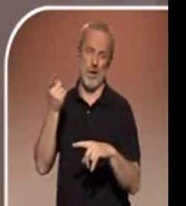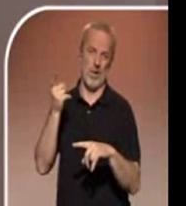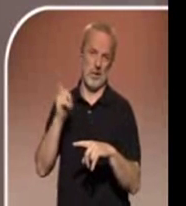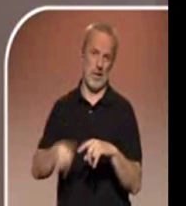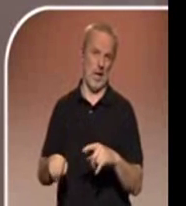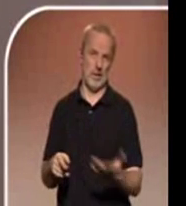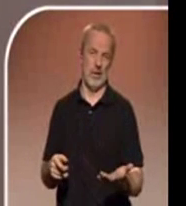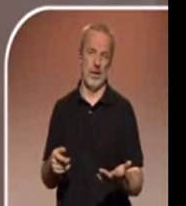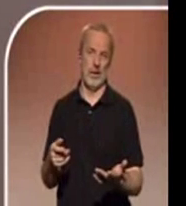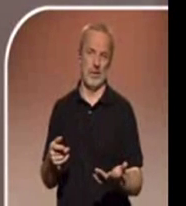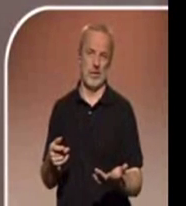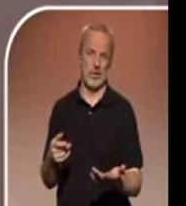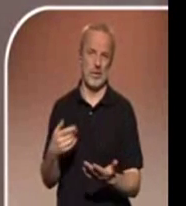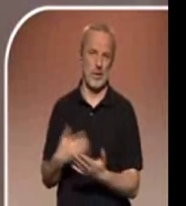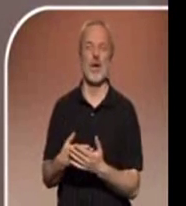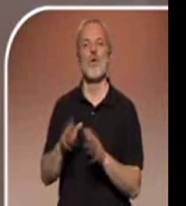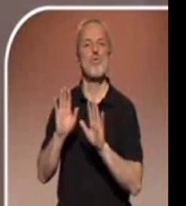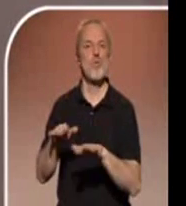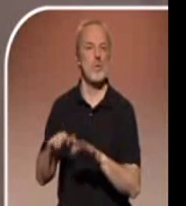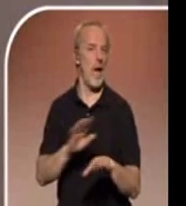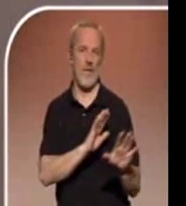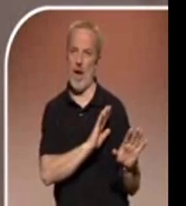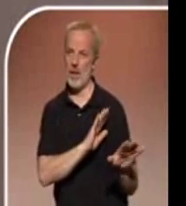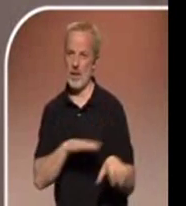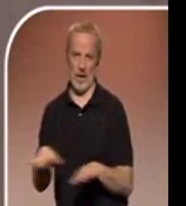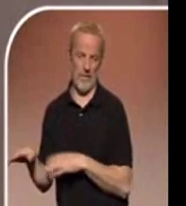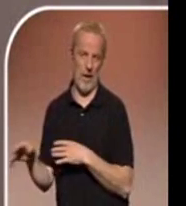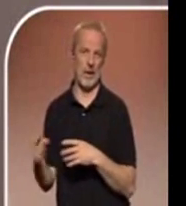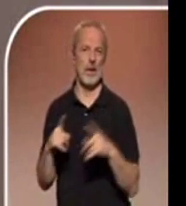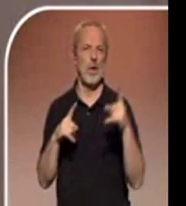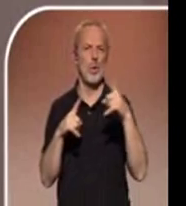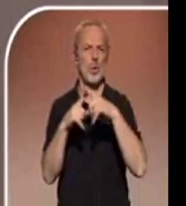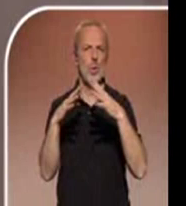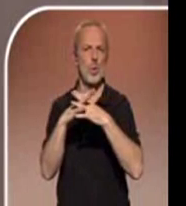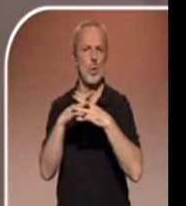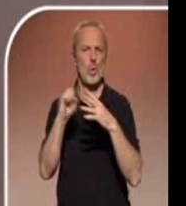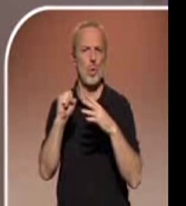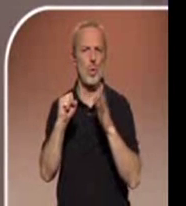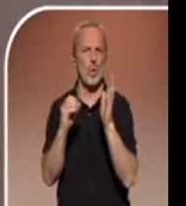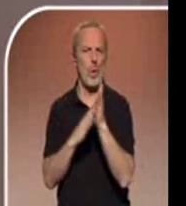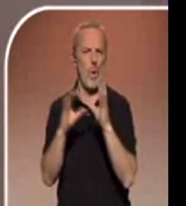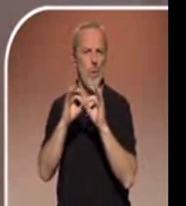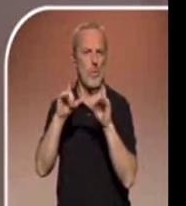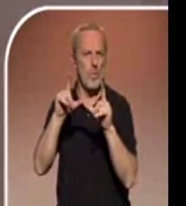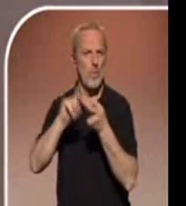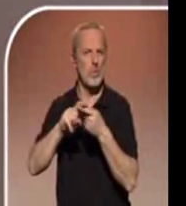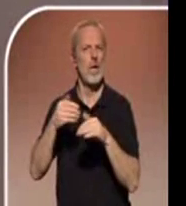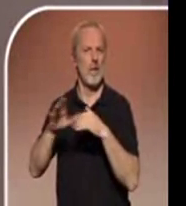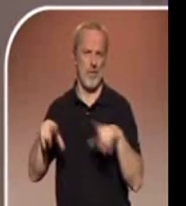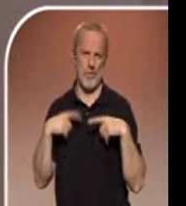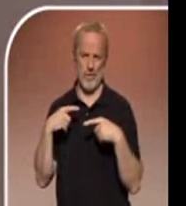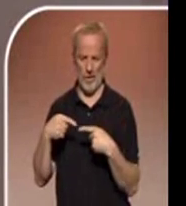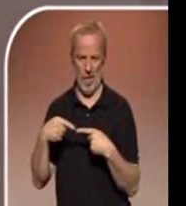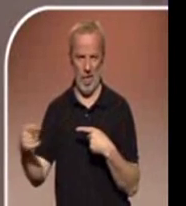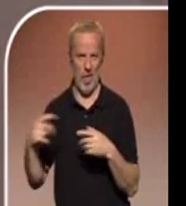trombóze skončit s tím, že tam má chronický trvalý trombus a může mít potom z toho problémy v dalším